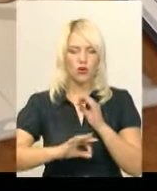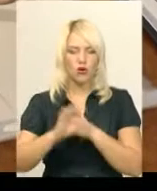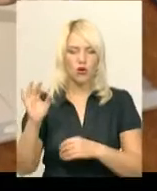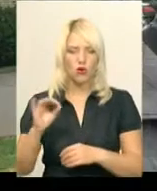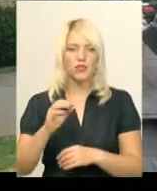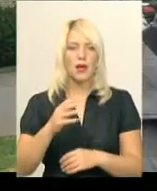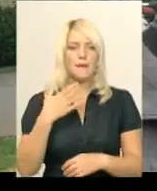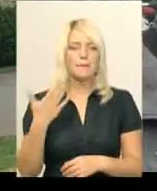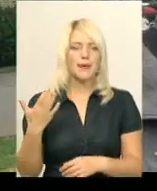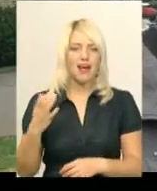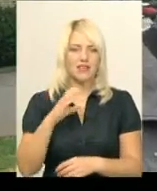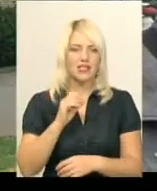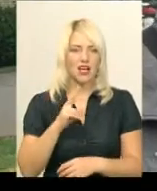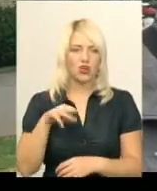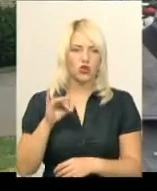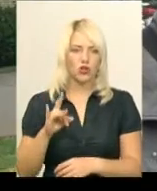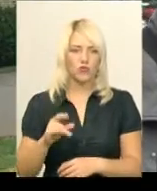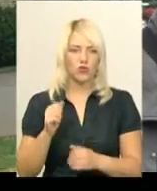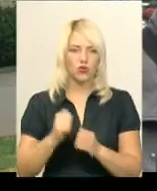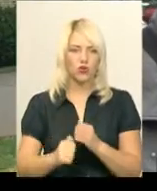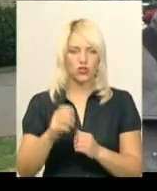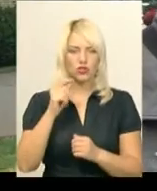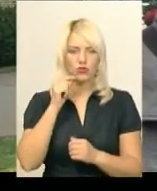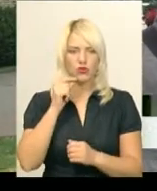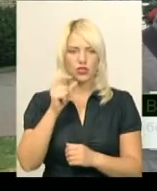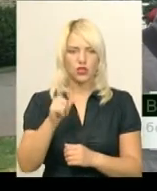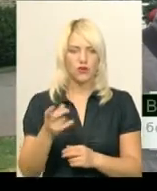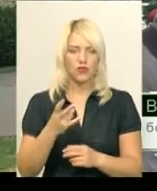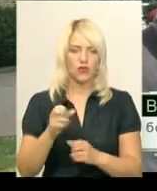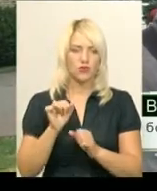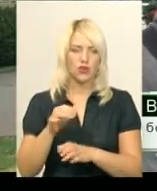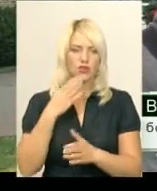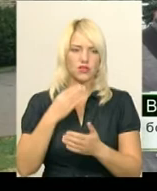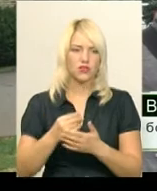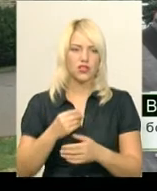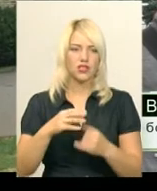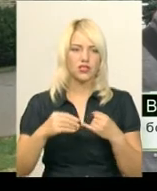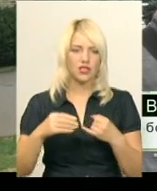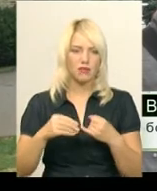«Правий сектор». Кожен мужчина має оборонити свою землю, бути воїном.